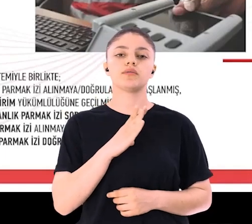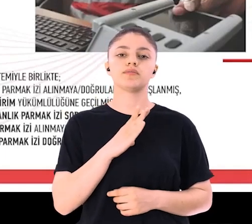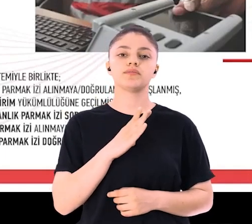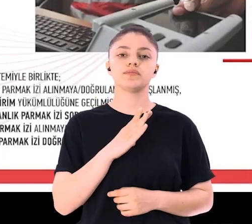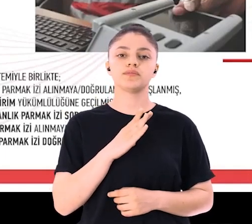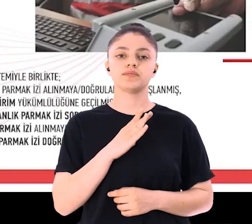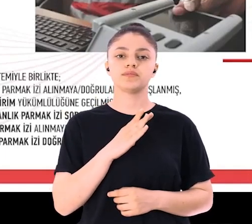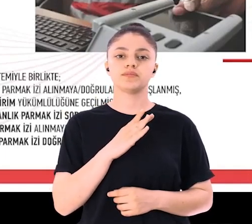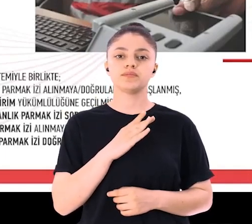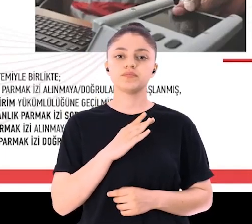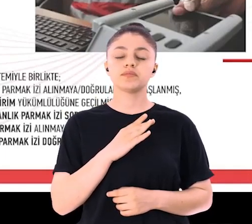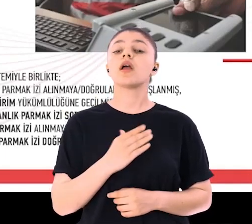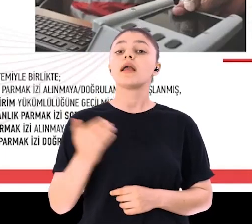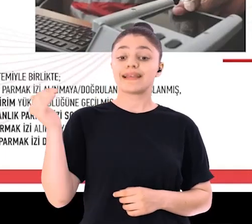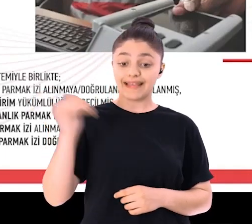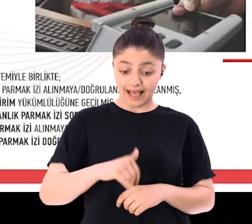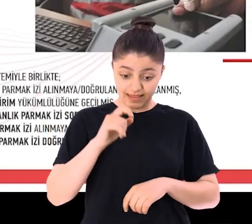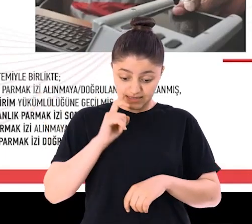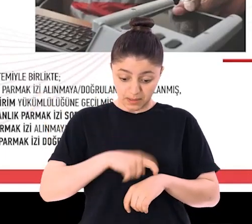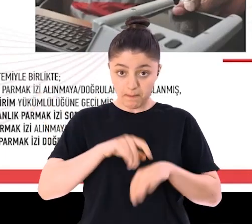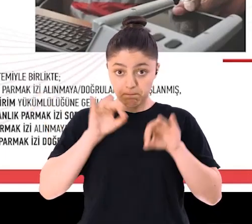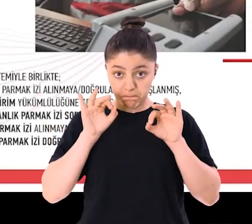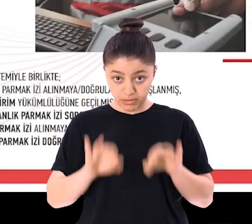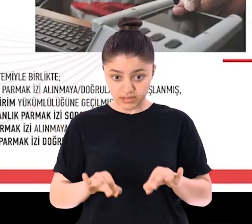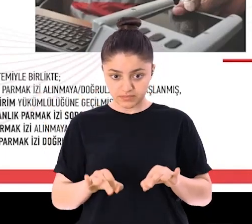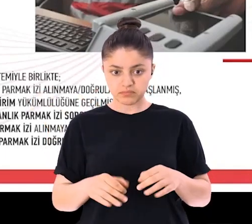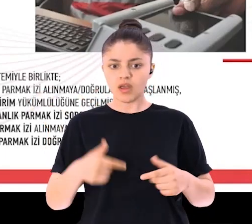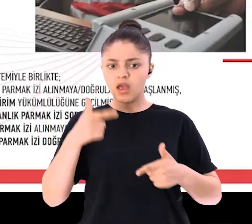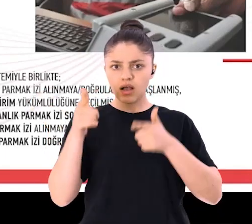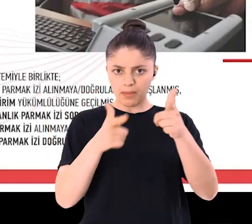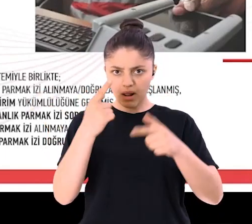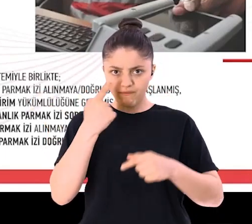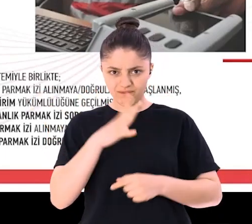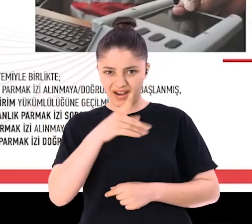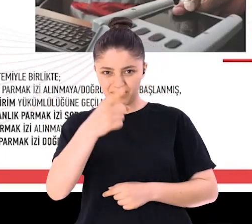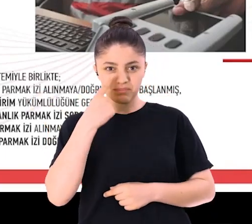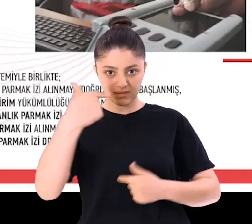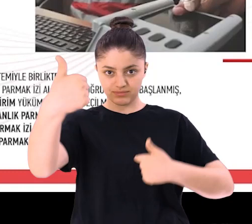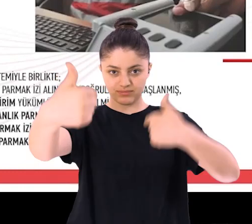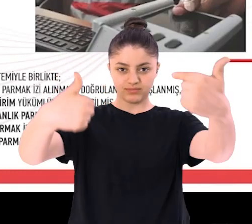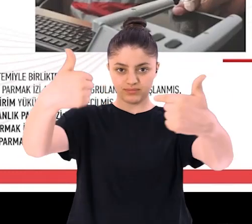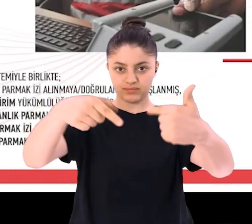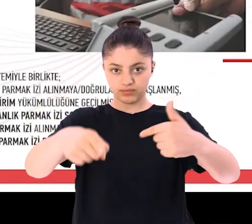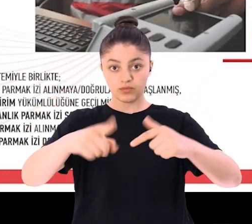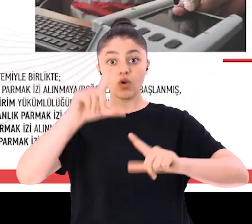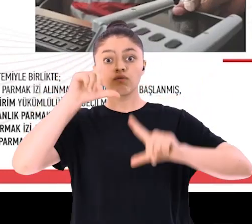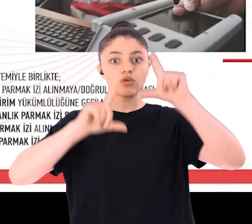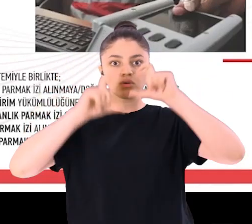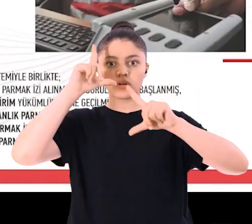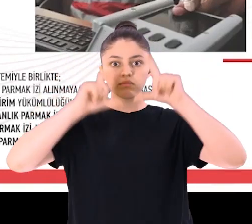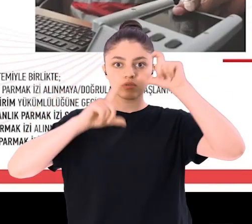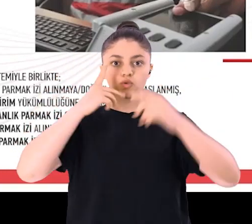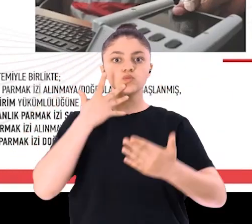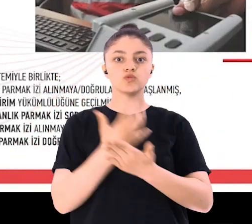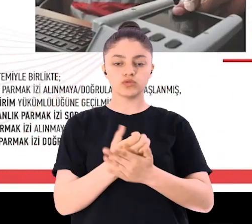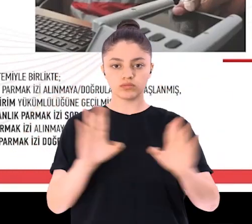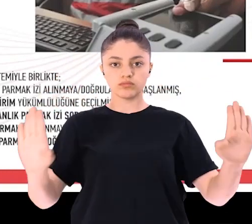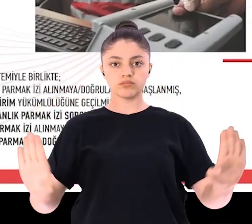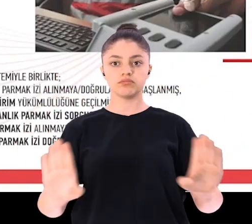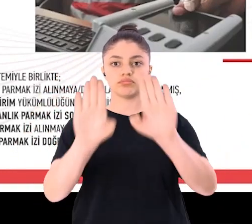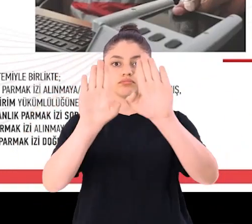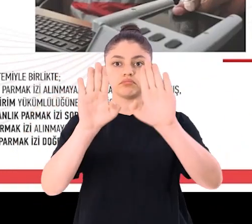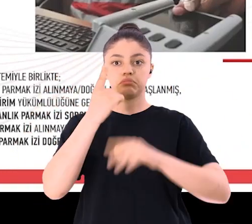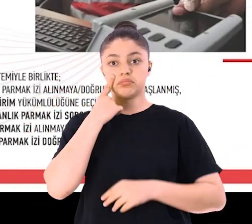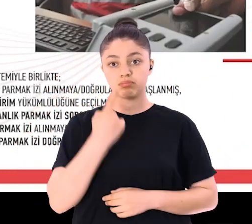Bu arada bir şey daha yapıyoruz. Geldiği andan itibaren şurada kameraları görüyor musunuz? Kameralarla beraber fotoğrafı